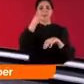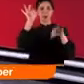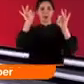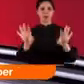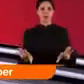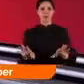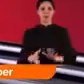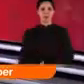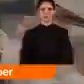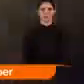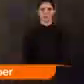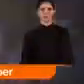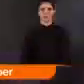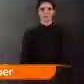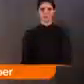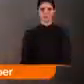başladı.